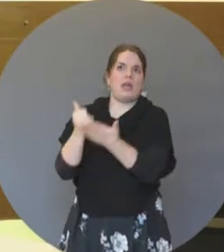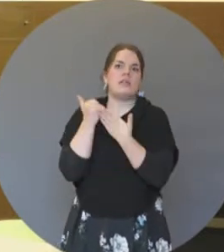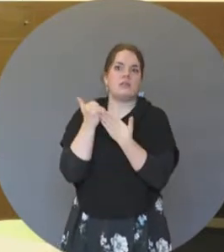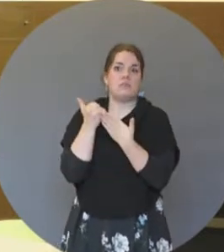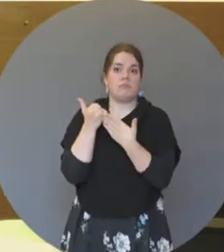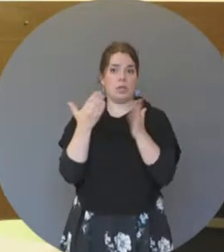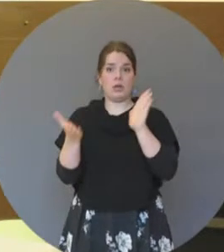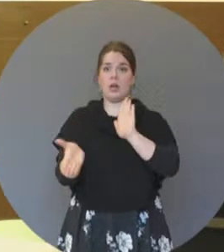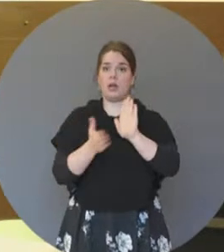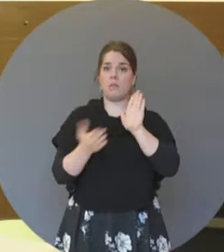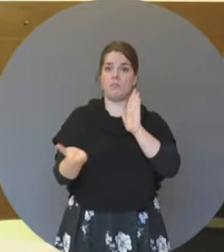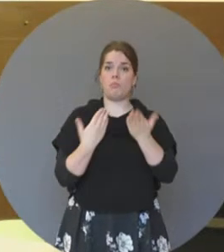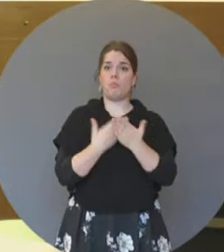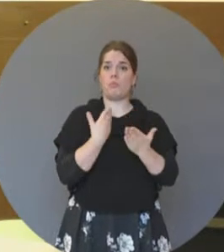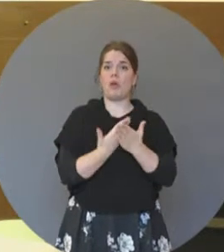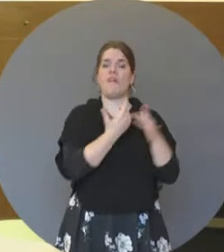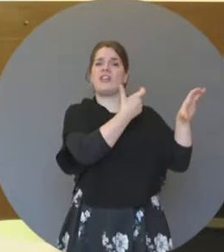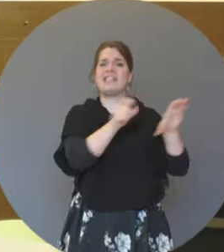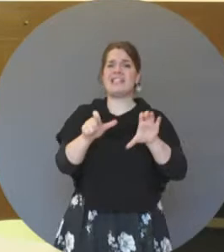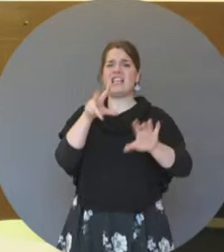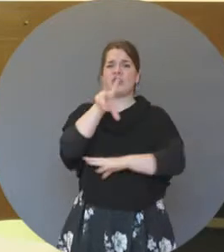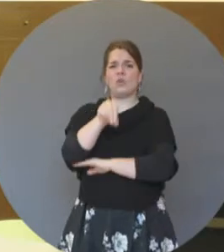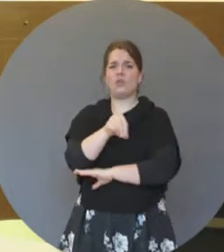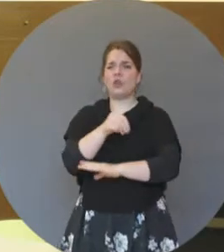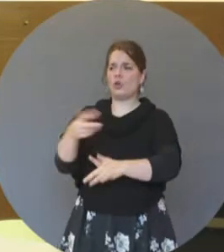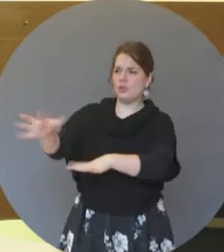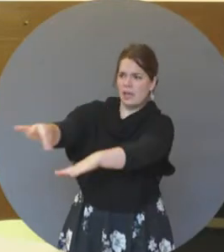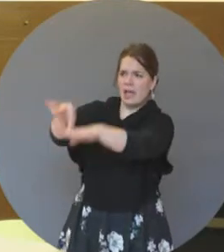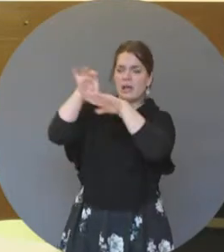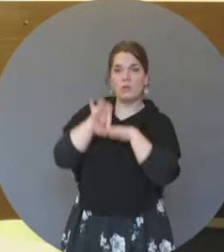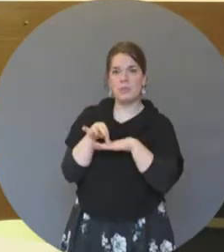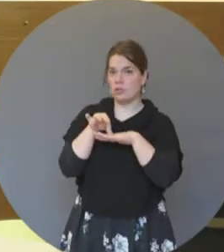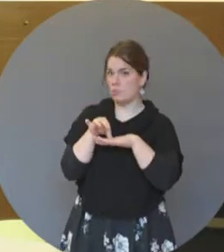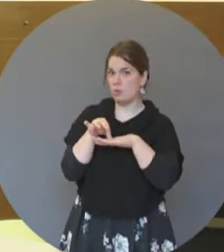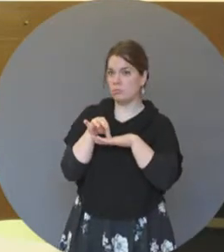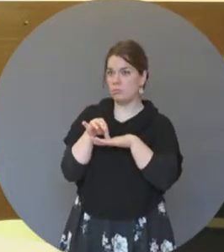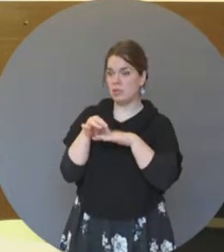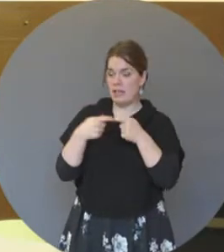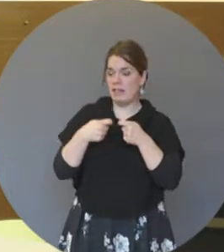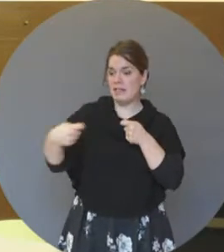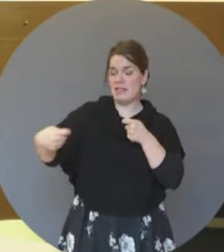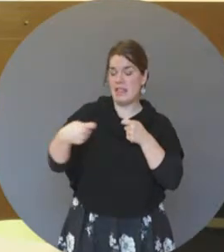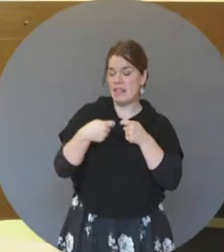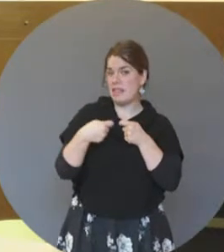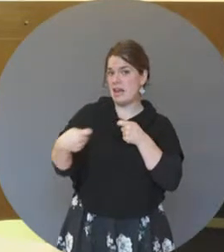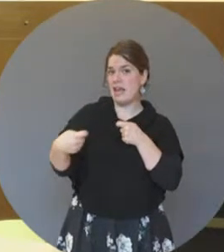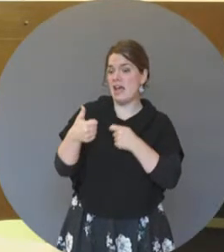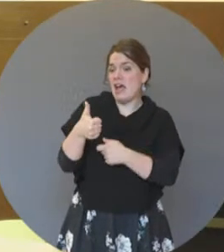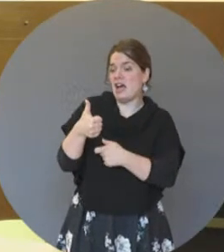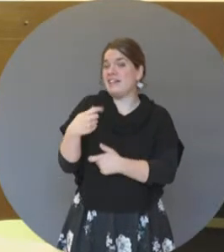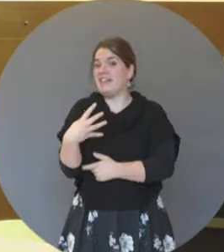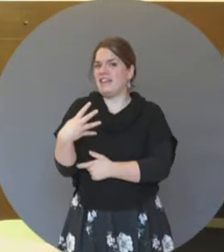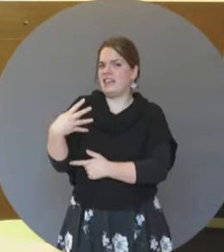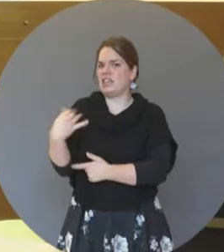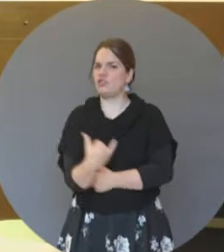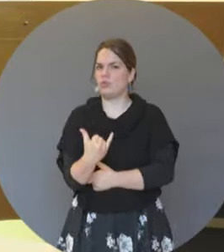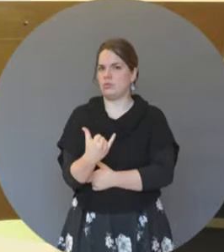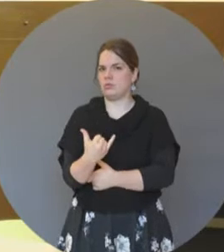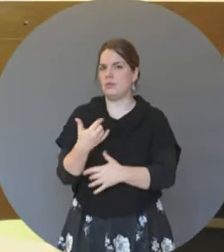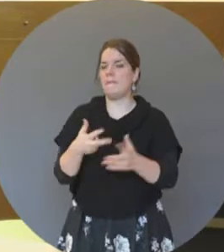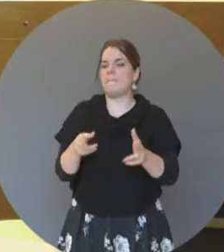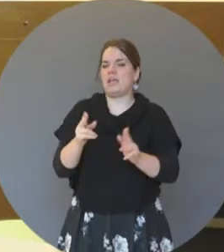suivants 730 prises en charge avec un délai de 4 de 1 pardon à quatre jours sur l'année